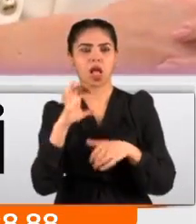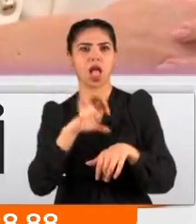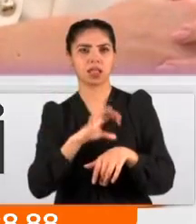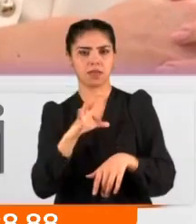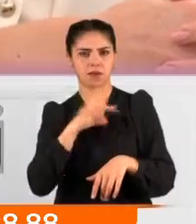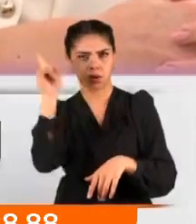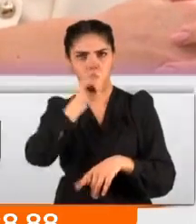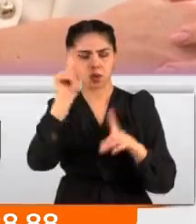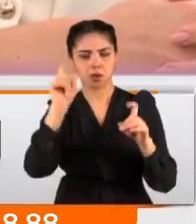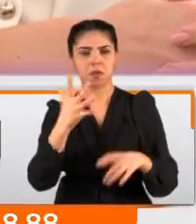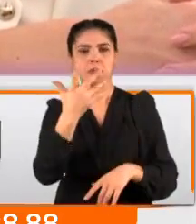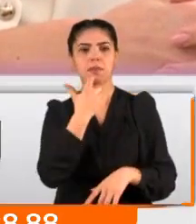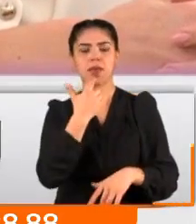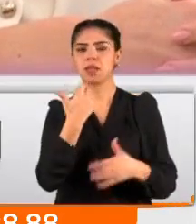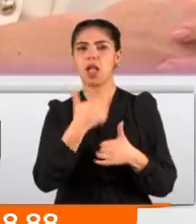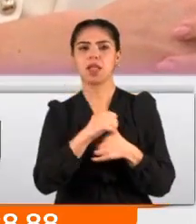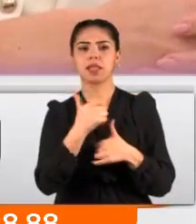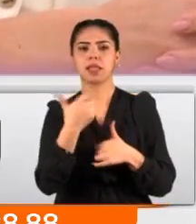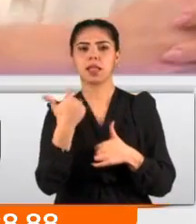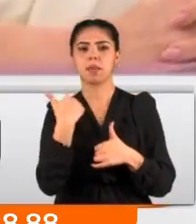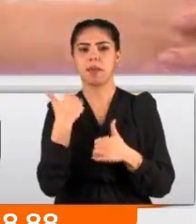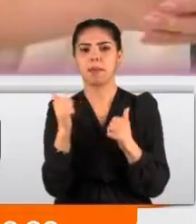oldunuz? 5 yıldır ilişkimiz yok eşiminle.